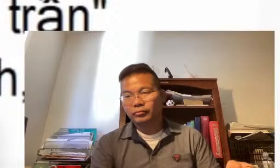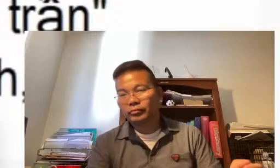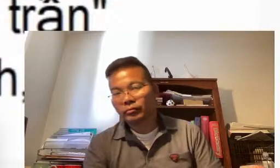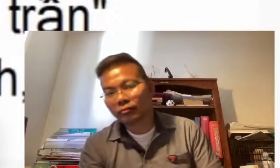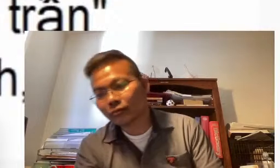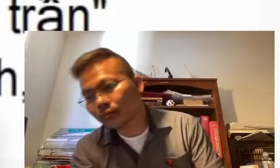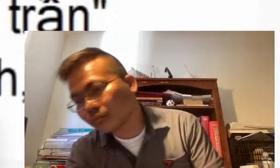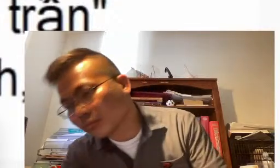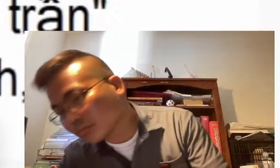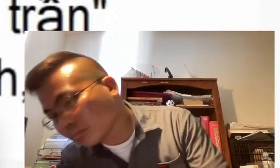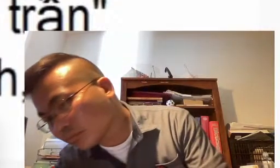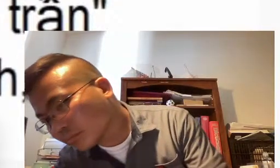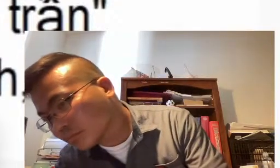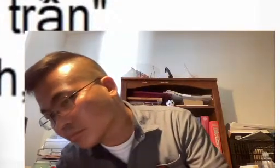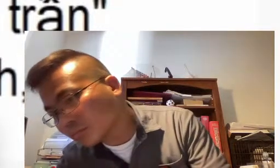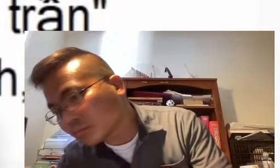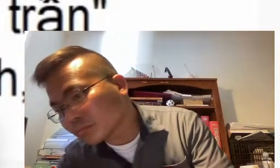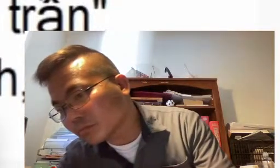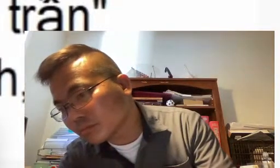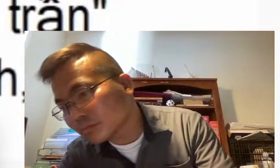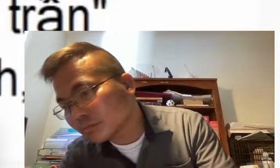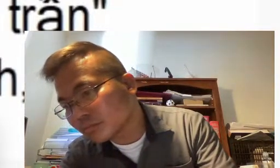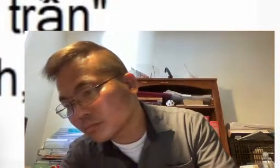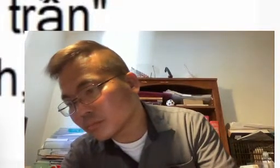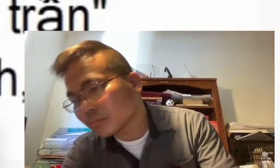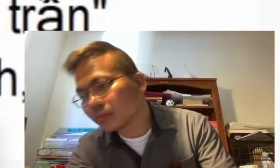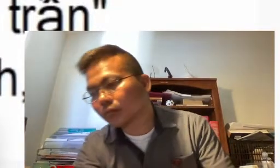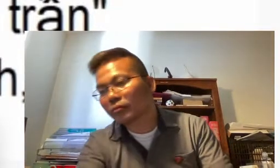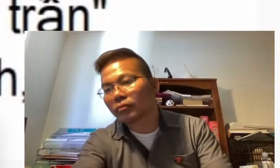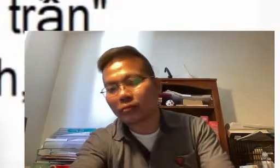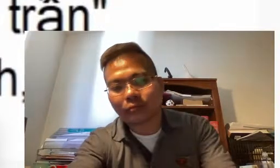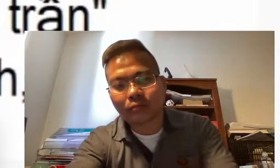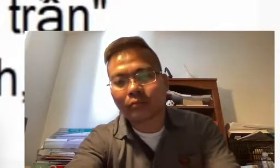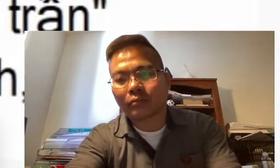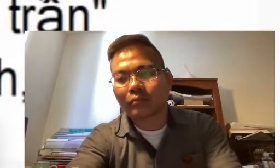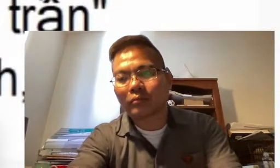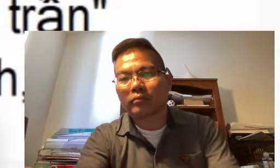nó cũng là sự thật bị ghê thì thật sự ra nghĩa là